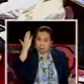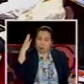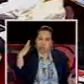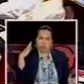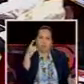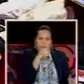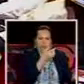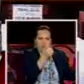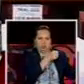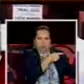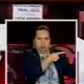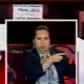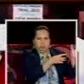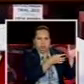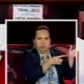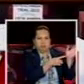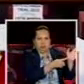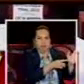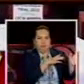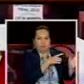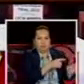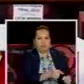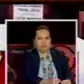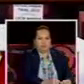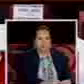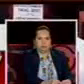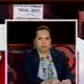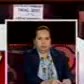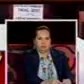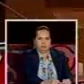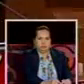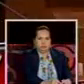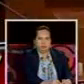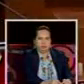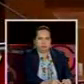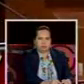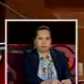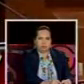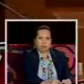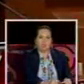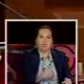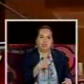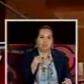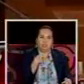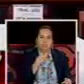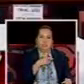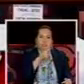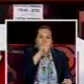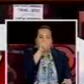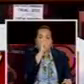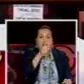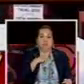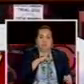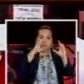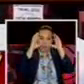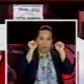next question. Sorry, Your Honor. All right. Meron lang ako tatanungin. Yes. Doon ba sa caucus